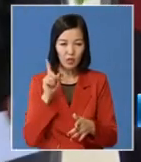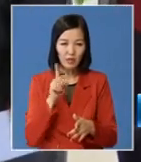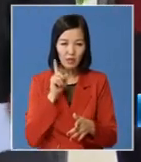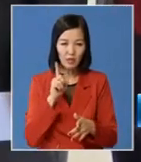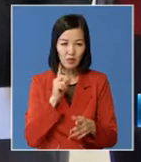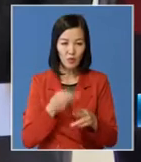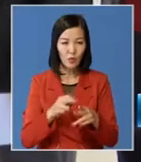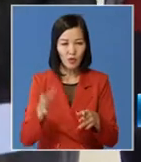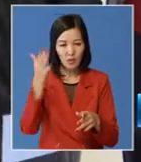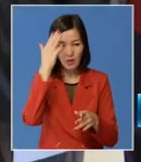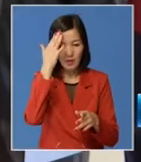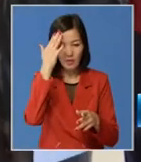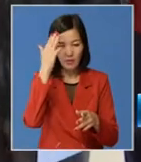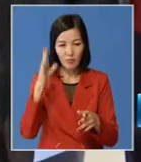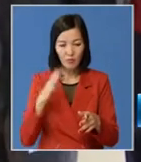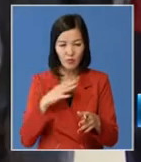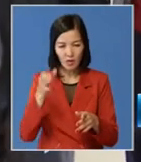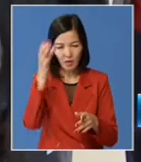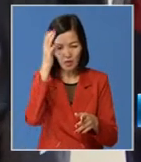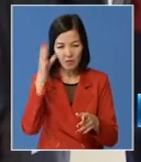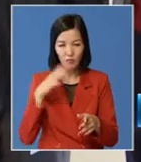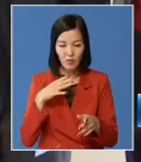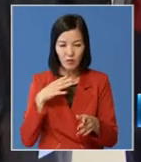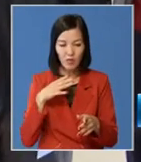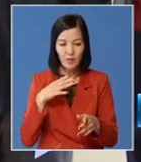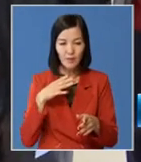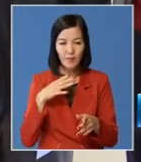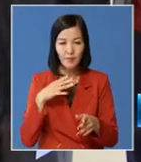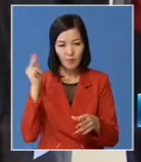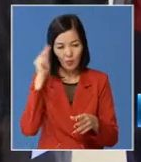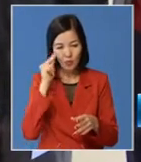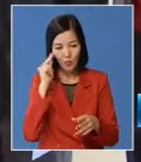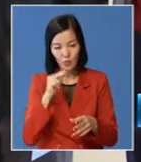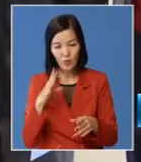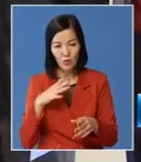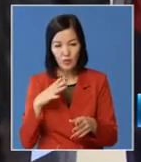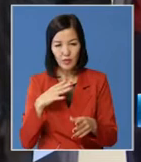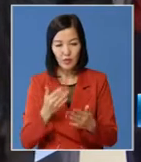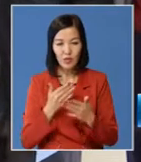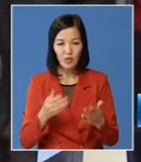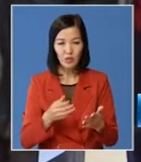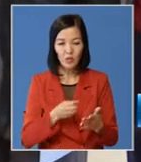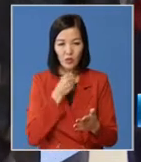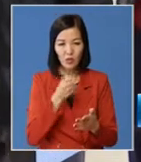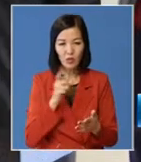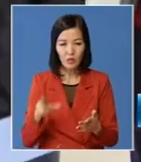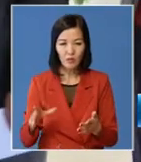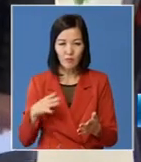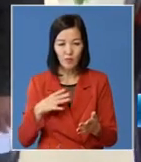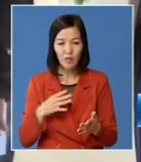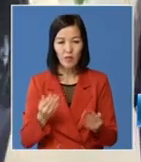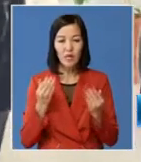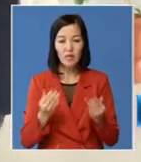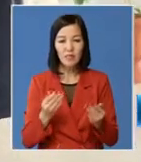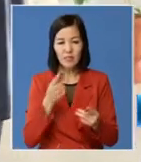талапты жігіт болды. Сол талабының арқасында кейін білімді оқып, бүгін үлкен азаматтардың қатарына қосылды. Мына